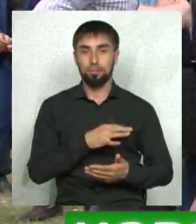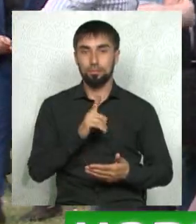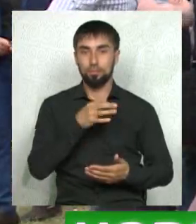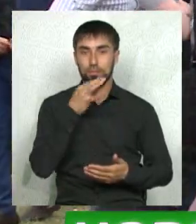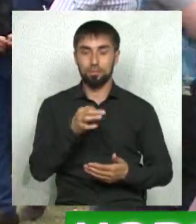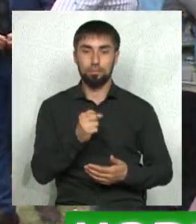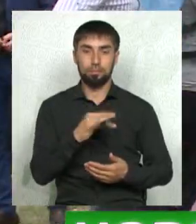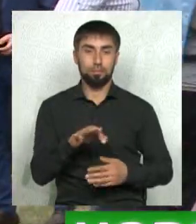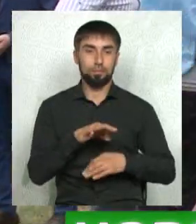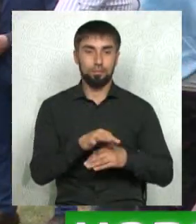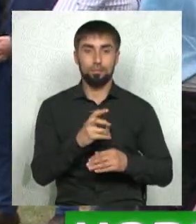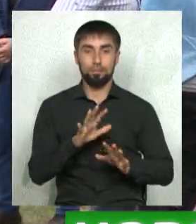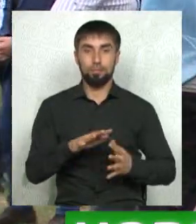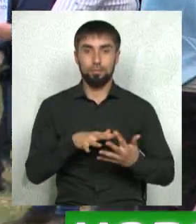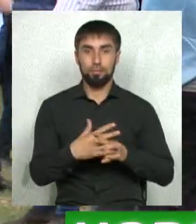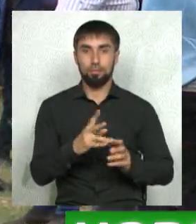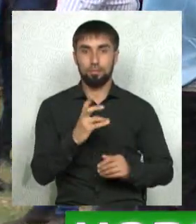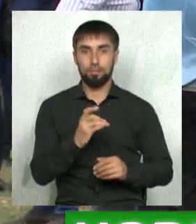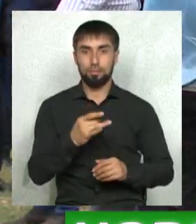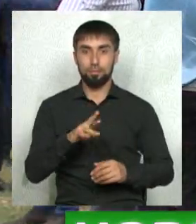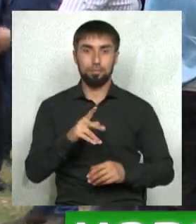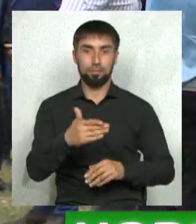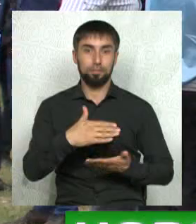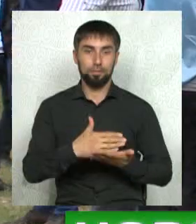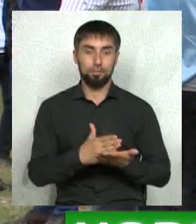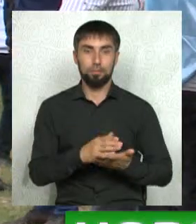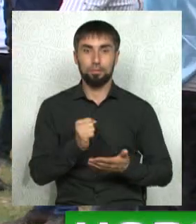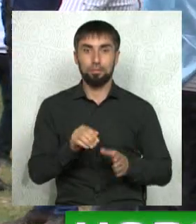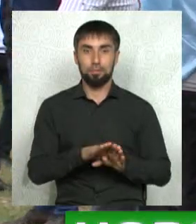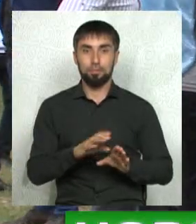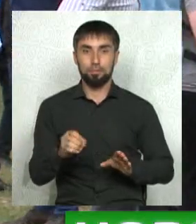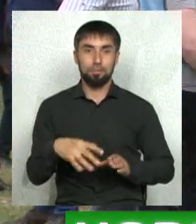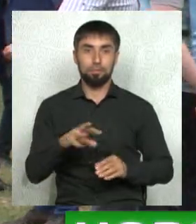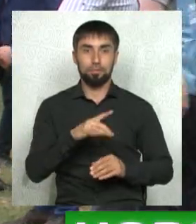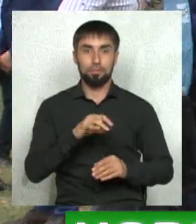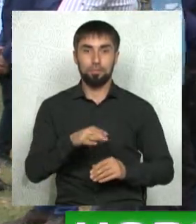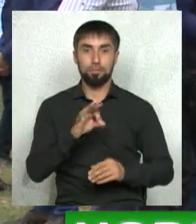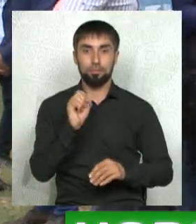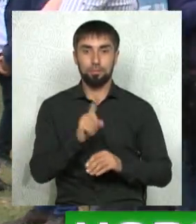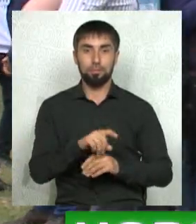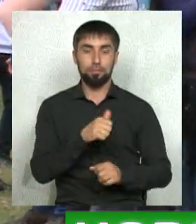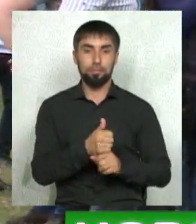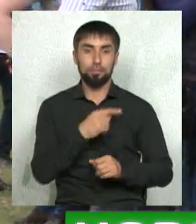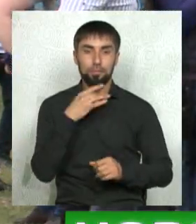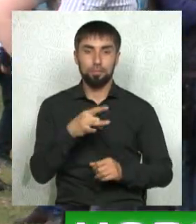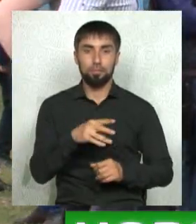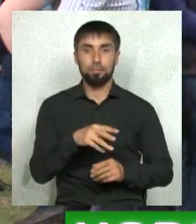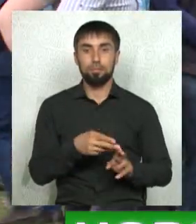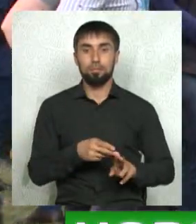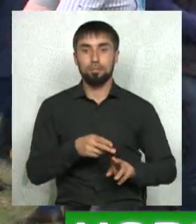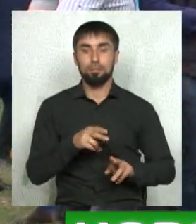акция проходит не только в сельском поселении Нестеровской на данном участке, а также во всех муниципалитетах по указанию главы республики Махмуда